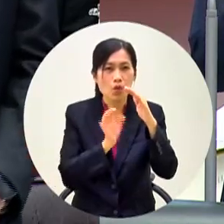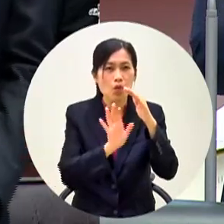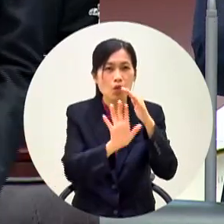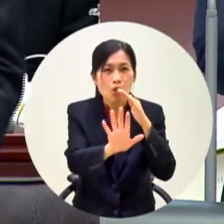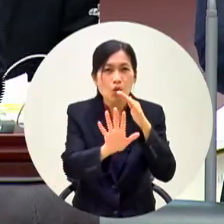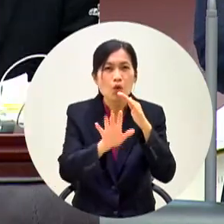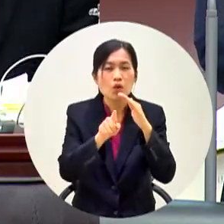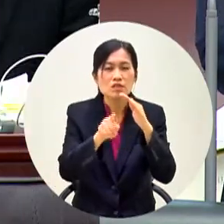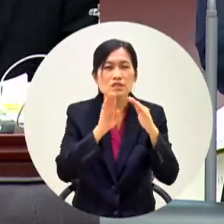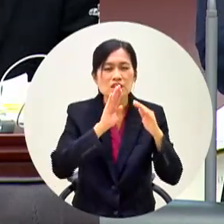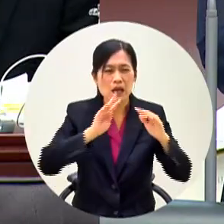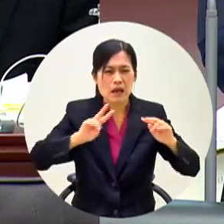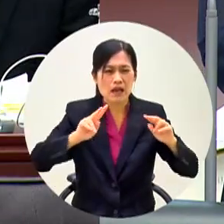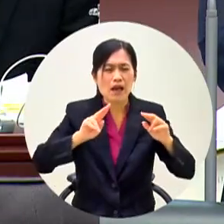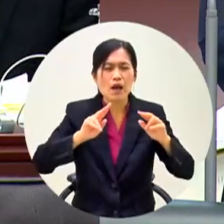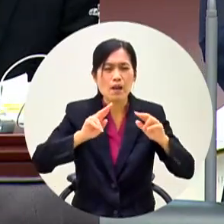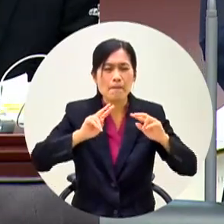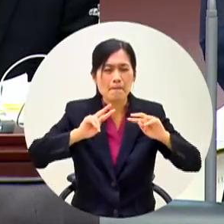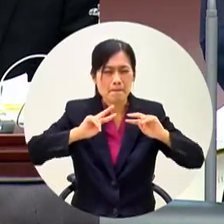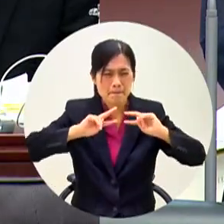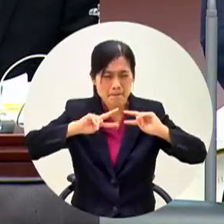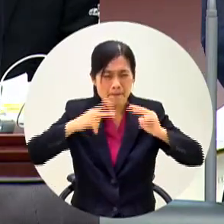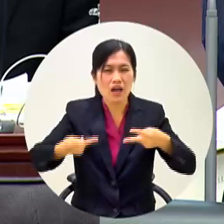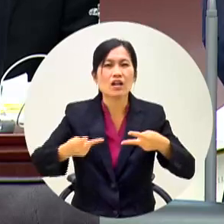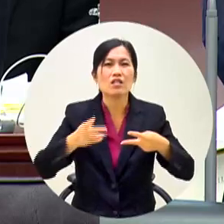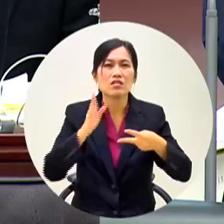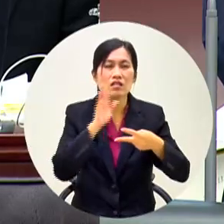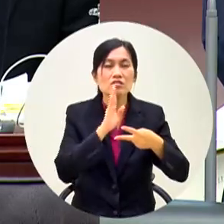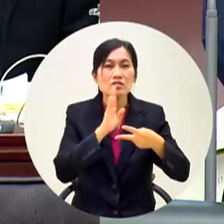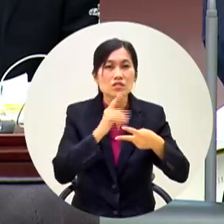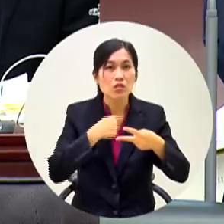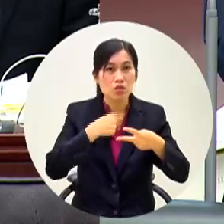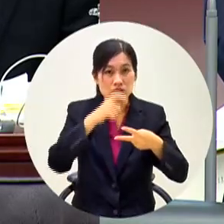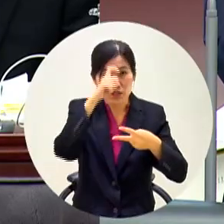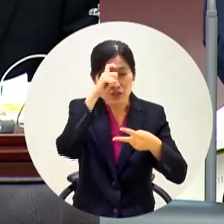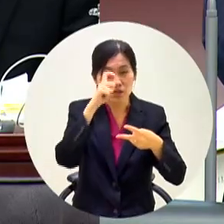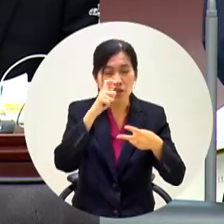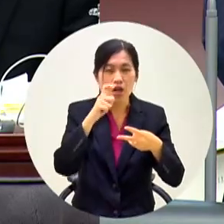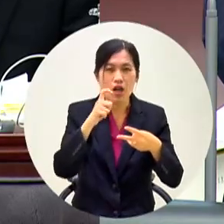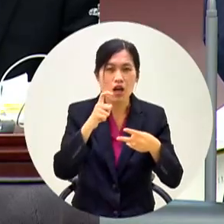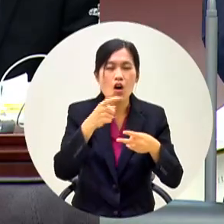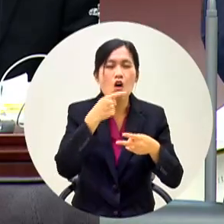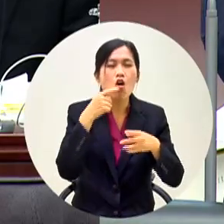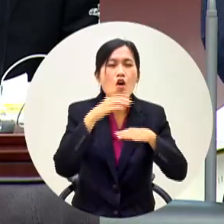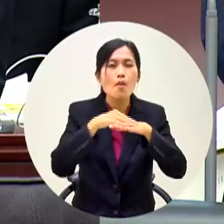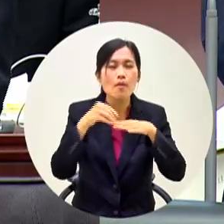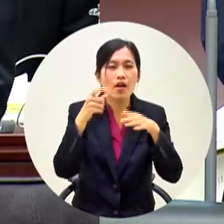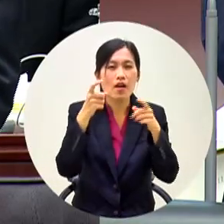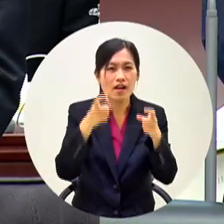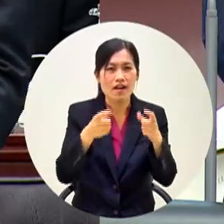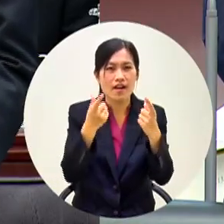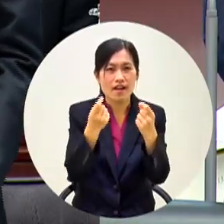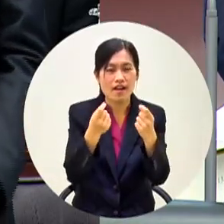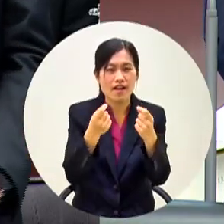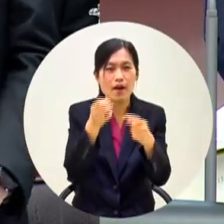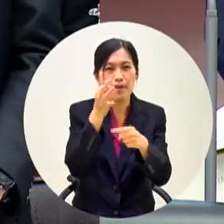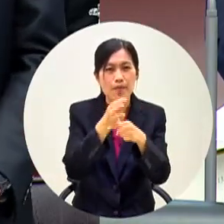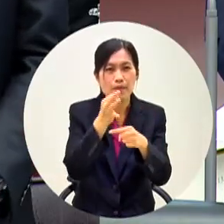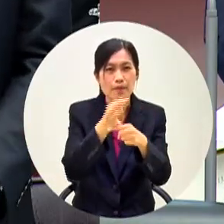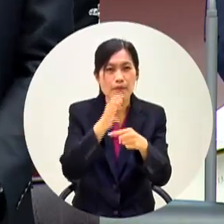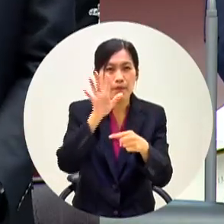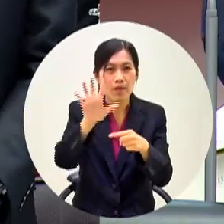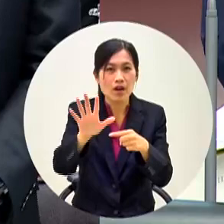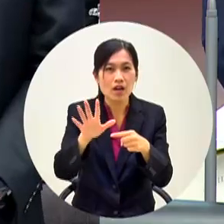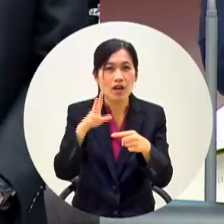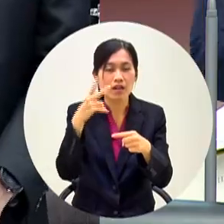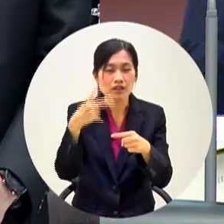大的变故，所以我希望呢，一样的跟红毛港一样的，都可以有这样的优惠。然后建蔽率的部分，我们都知